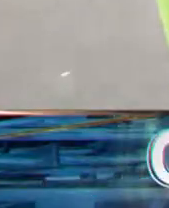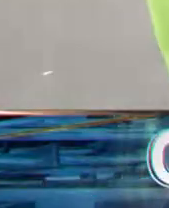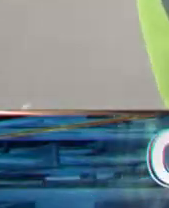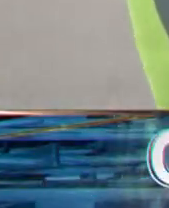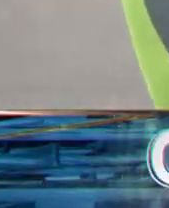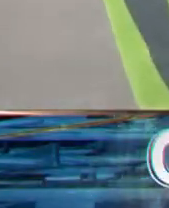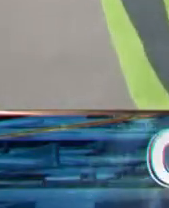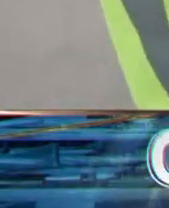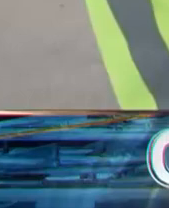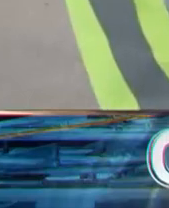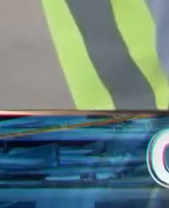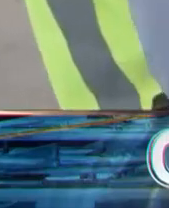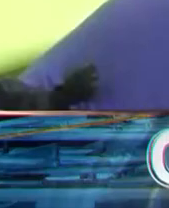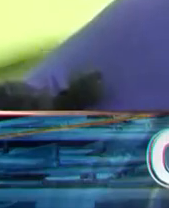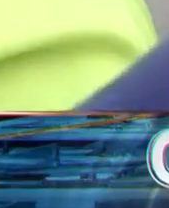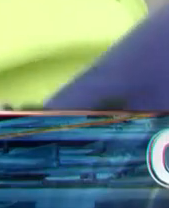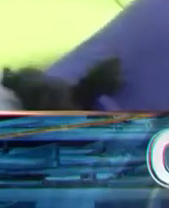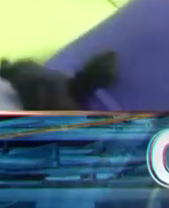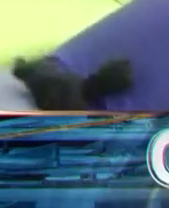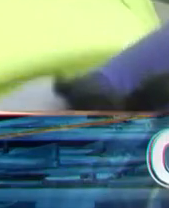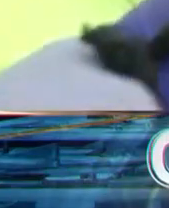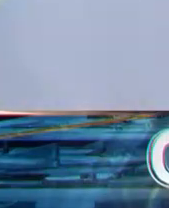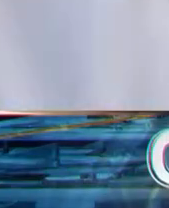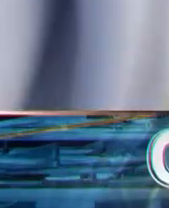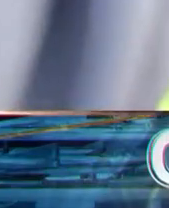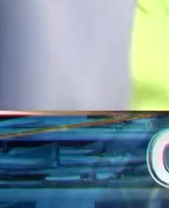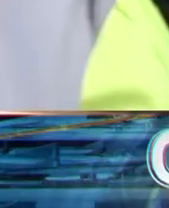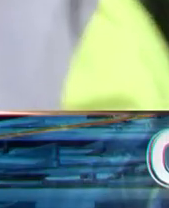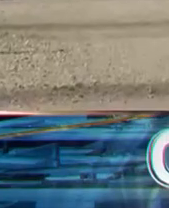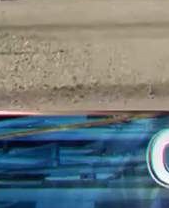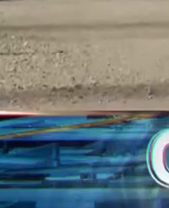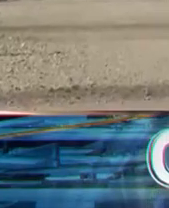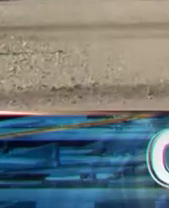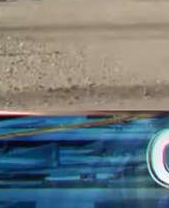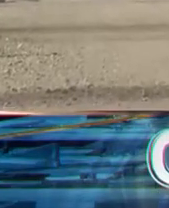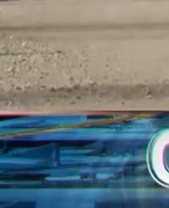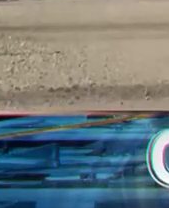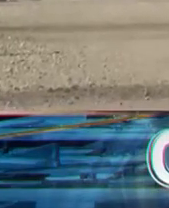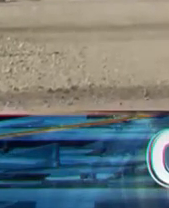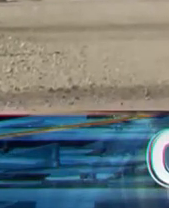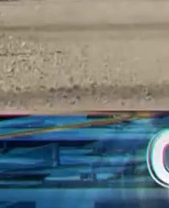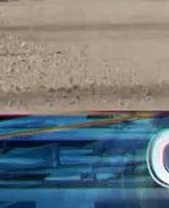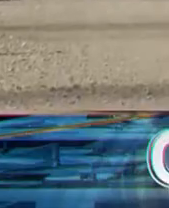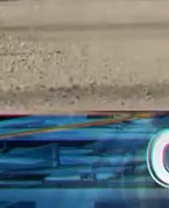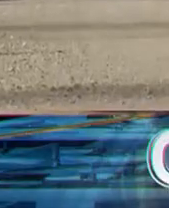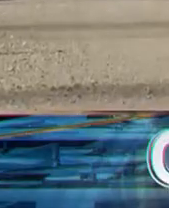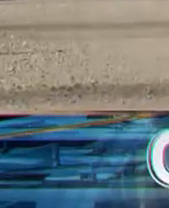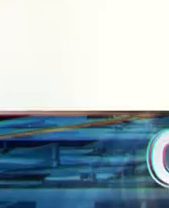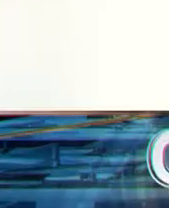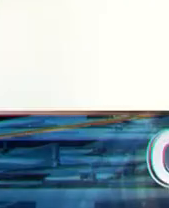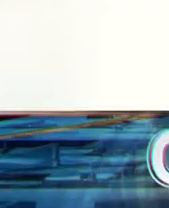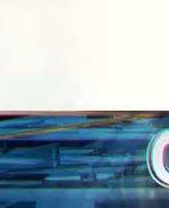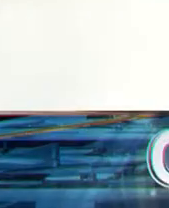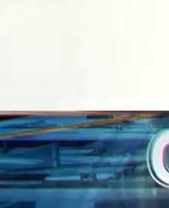Зеленый коридор. Иностранцев с просроченными сроками разрешительных документов пропускают через блокпосты, чтобы дать им